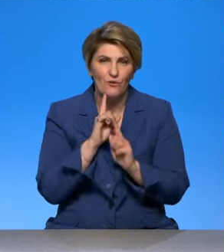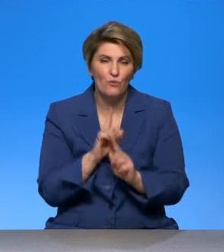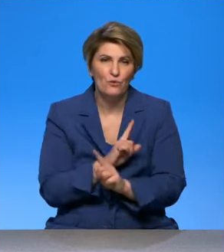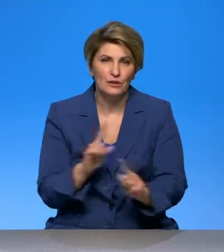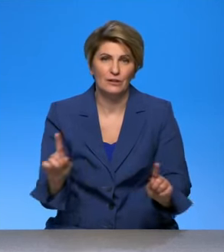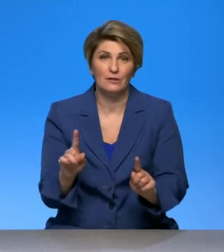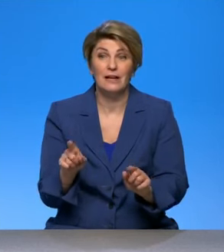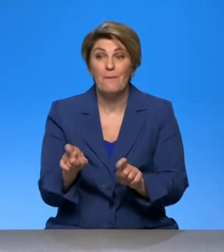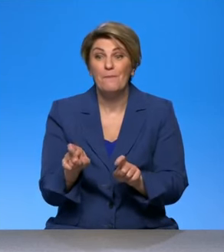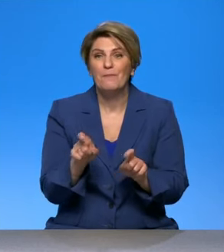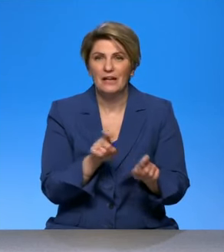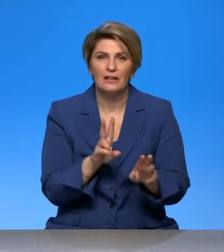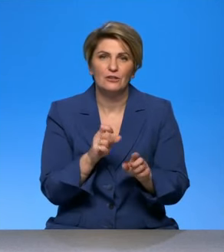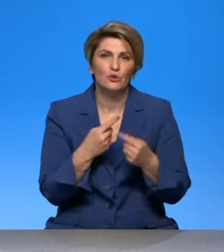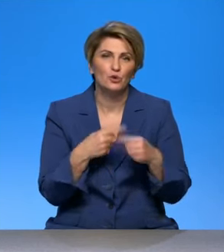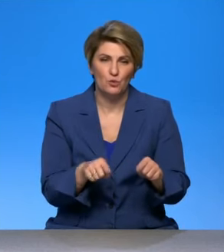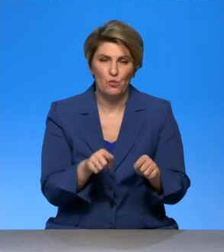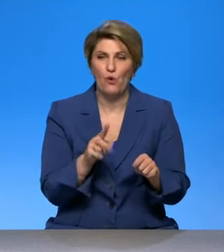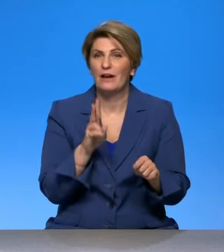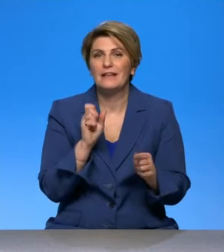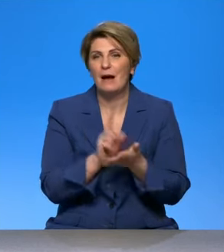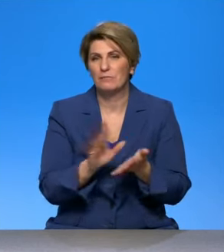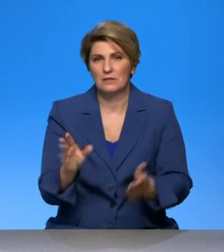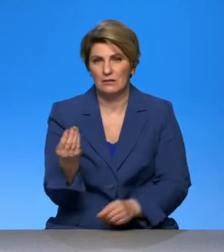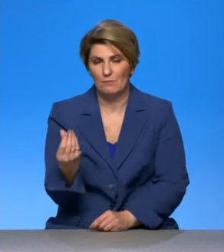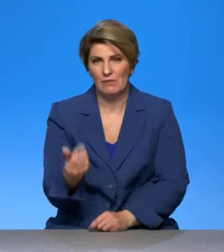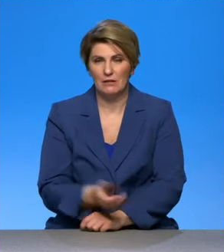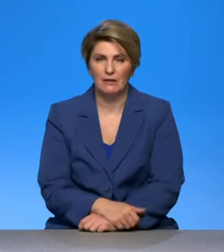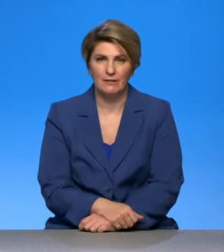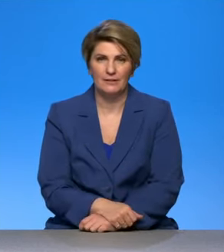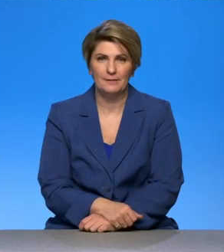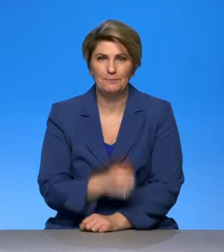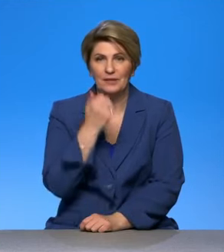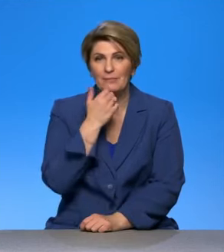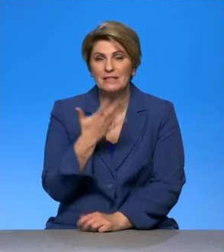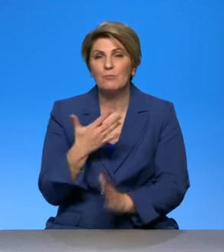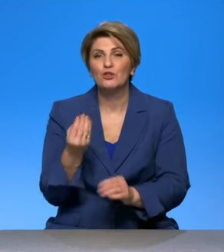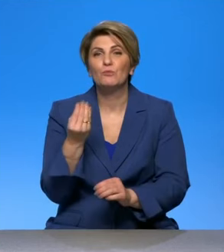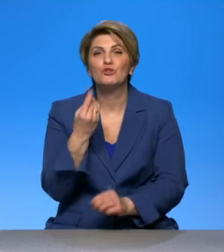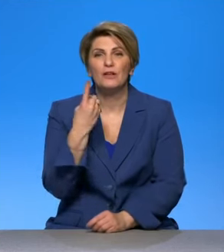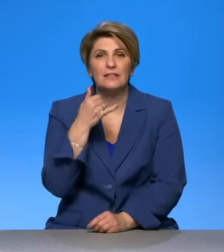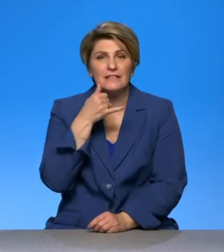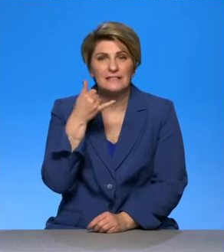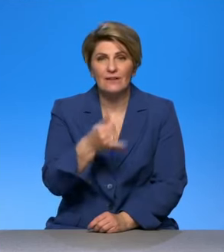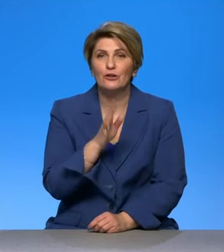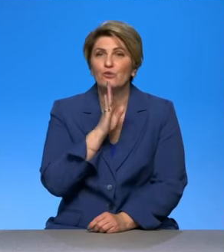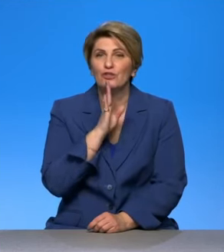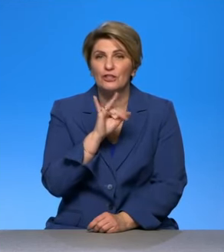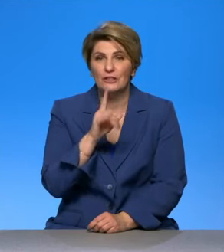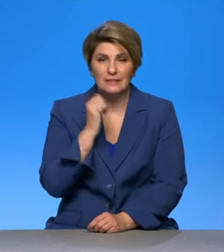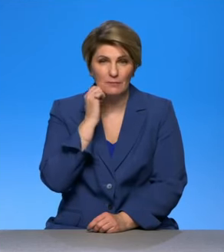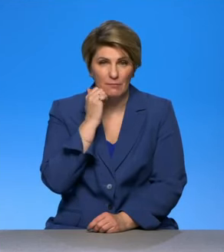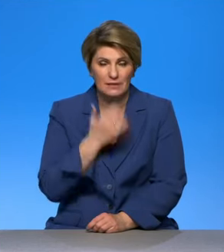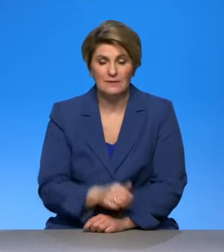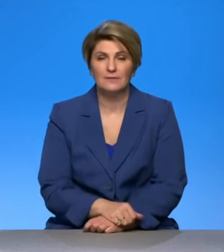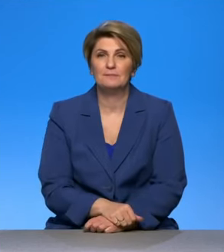переключайтесь на что-нибудь, кроме материального. Елена, спасибо вам за телефонный звонок. И Татьяна из Москвы дозвонилась до нас.